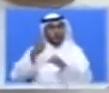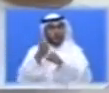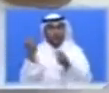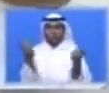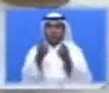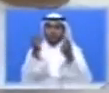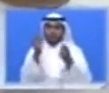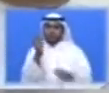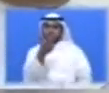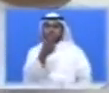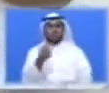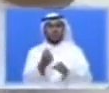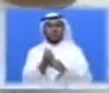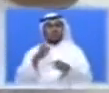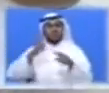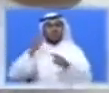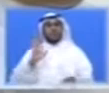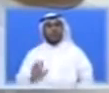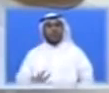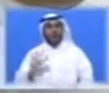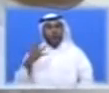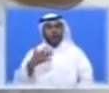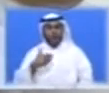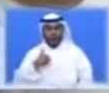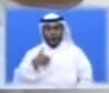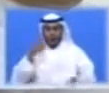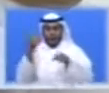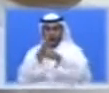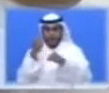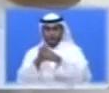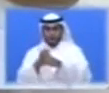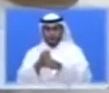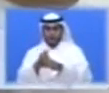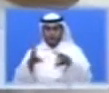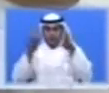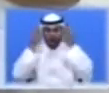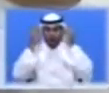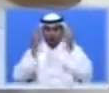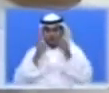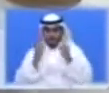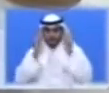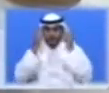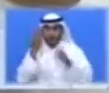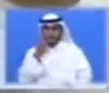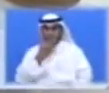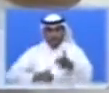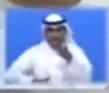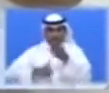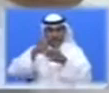مشروع وطني ناجح يستطيع أن يقود عملية التنمية. أنا أعتقد المشاركة اليوم تنوير أبنائنا